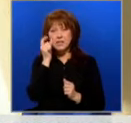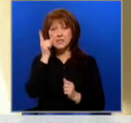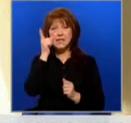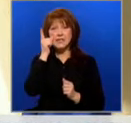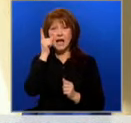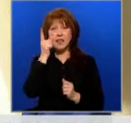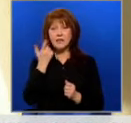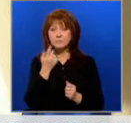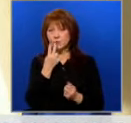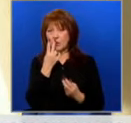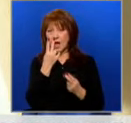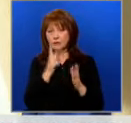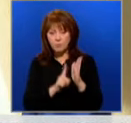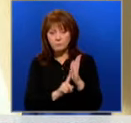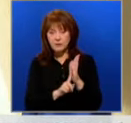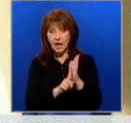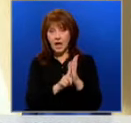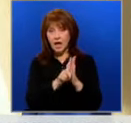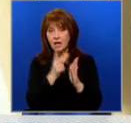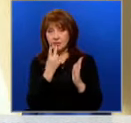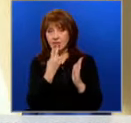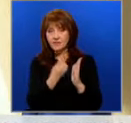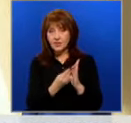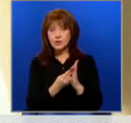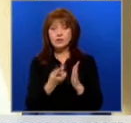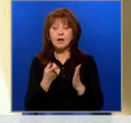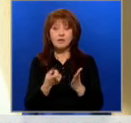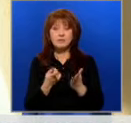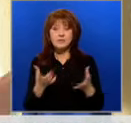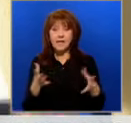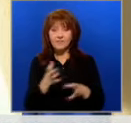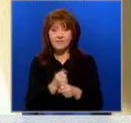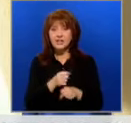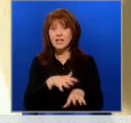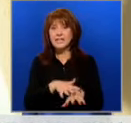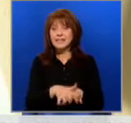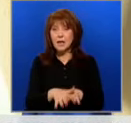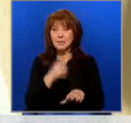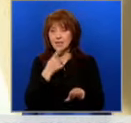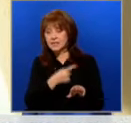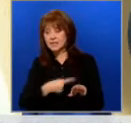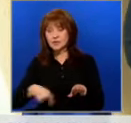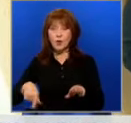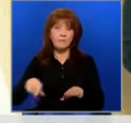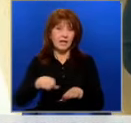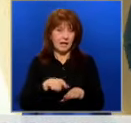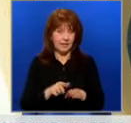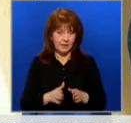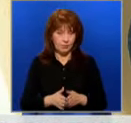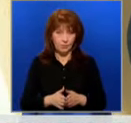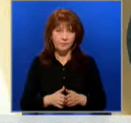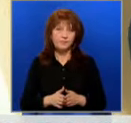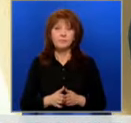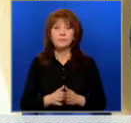освен скалата, в която се разкрива цялата тази схема за заобикаляне на санкциите, които казвате.